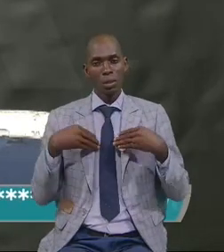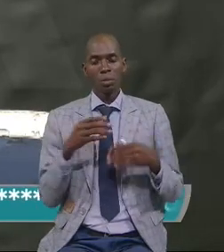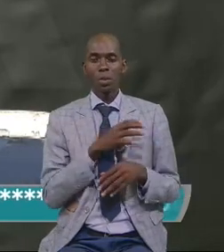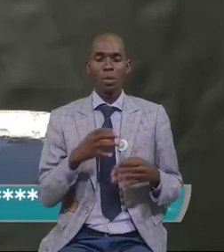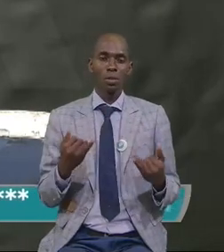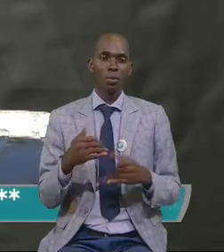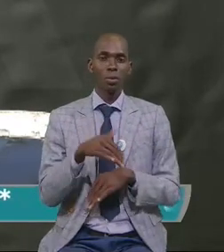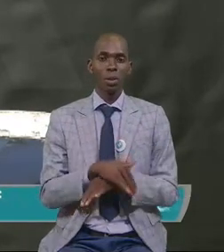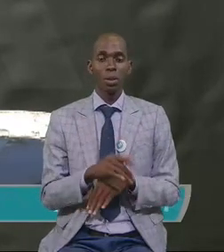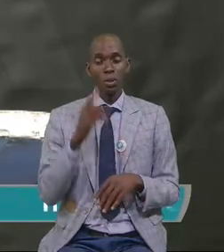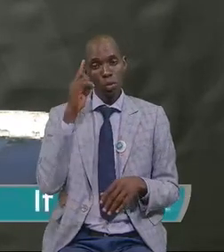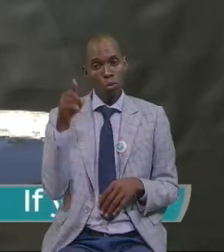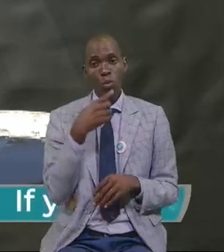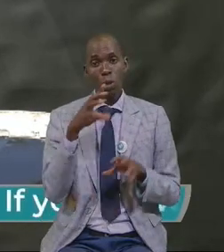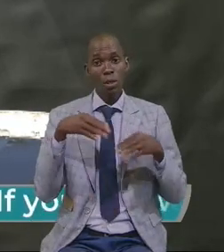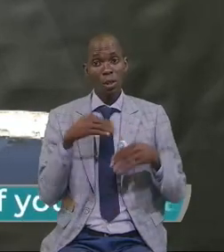Félicitations à vous.